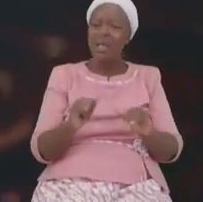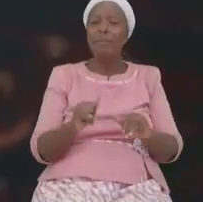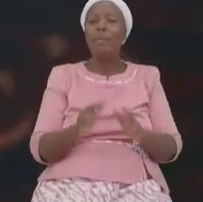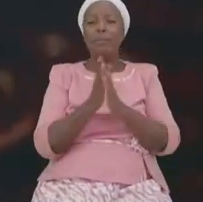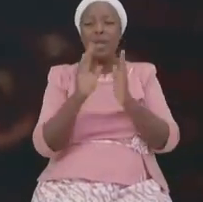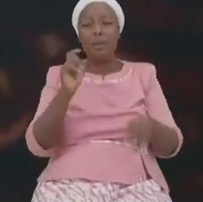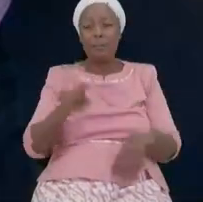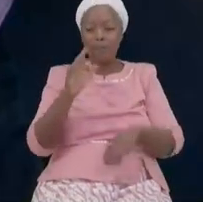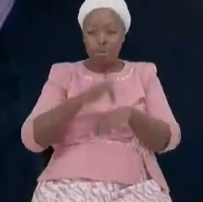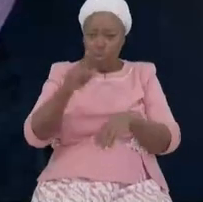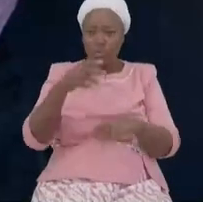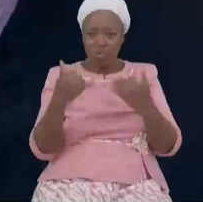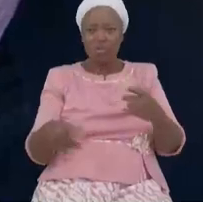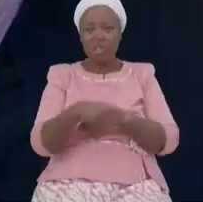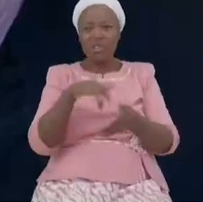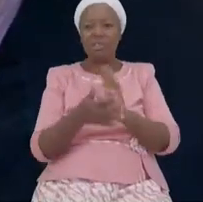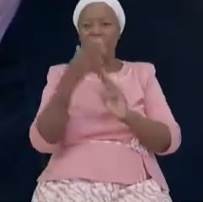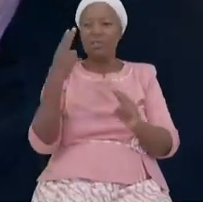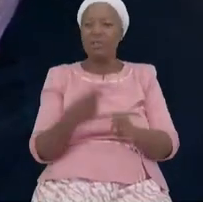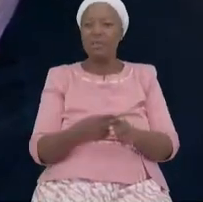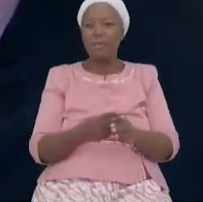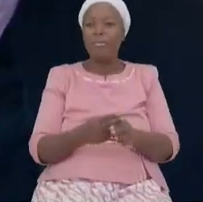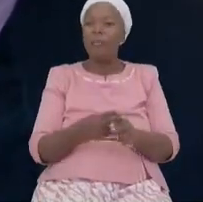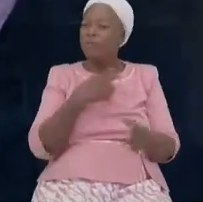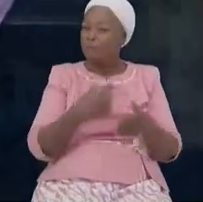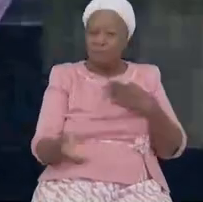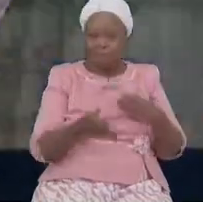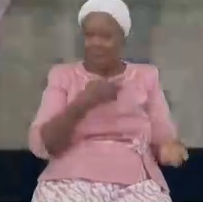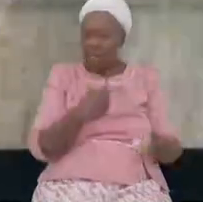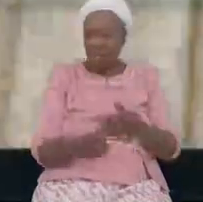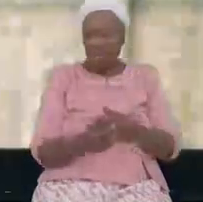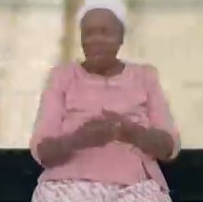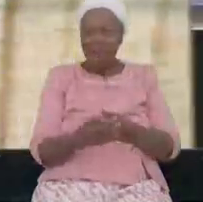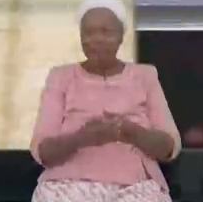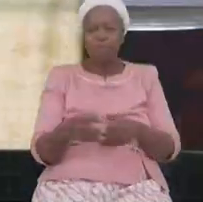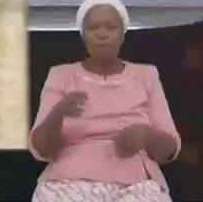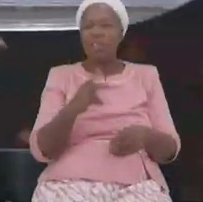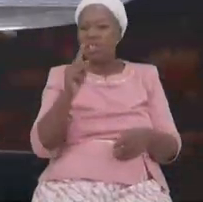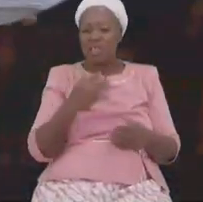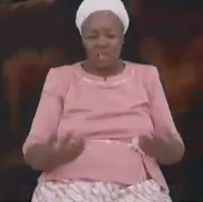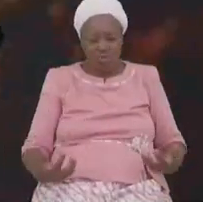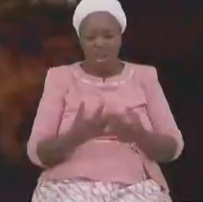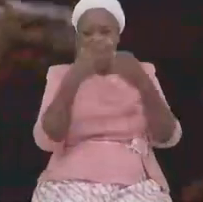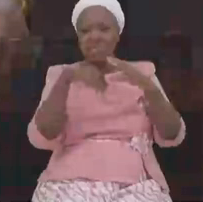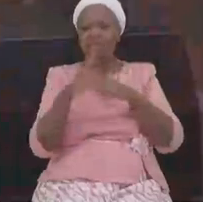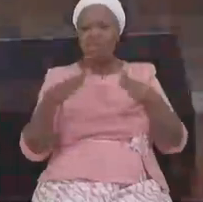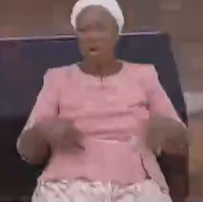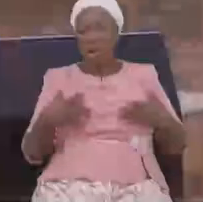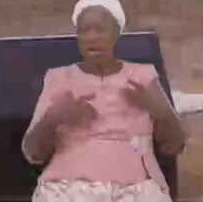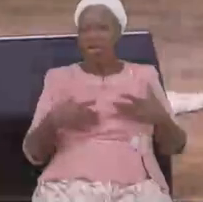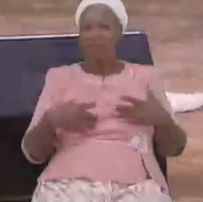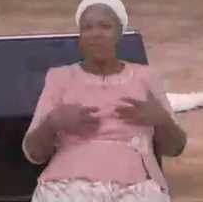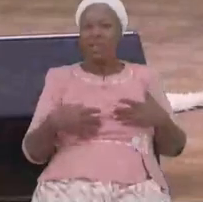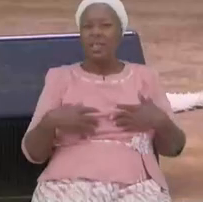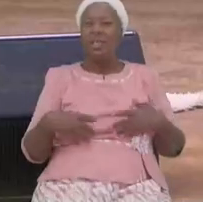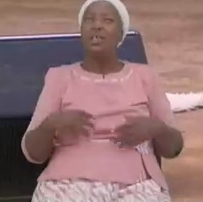aujourd'hui. Quel que soit le défi dans ta vie, il apporte la guérison. Ça